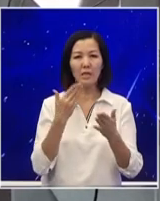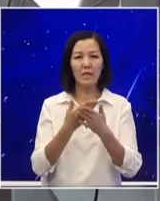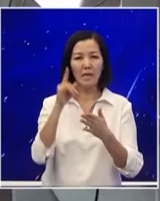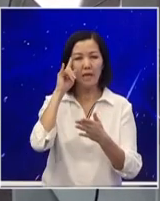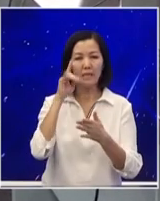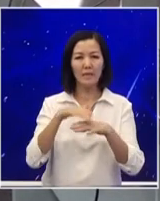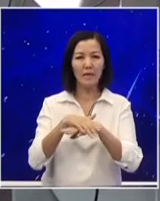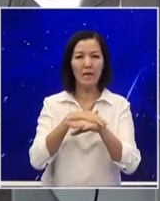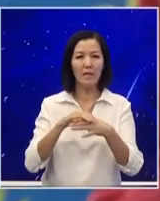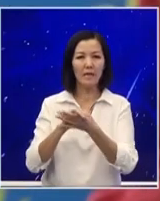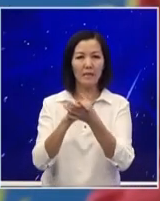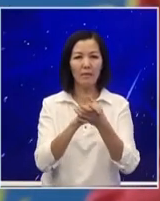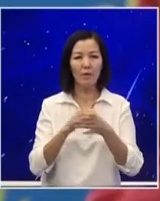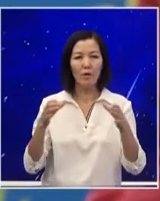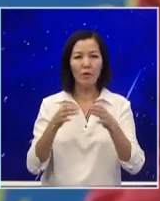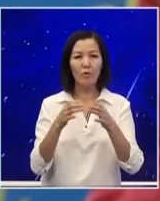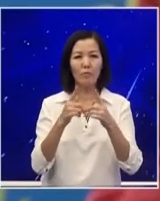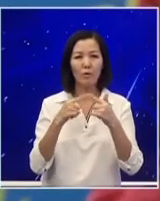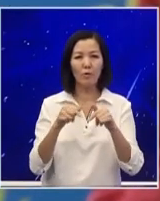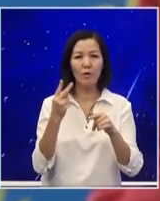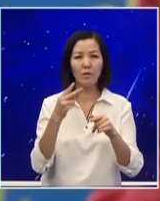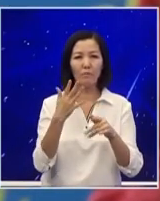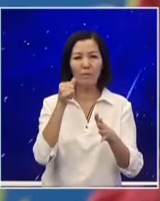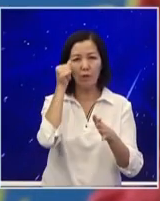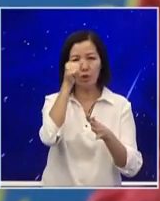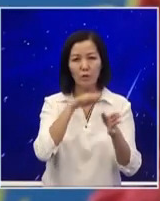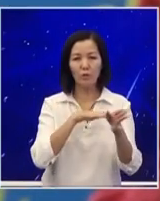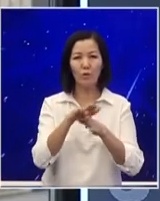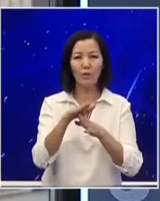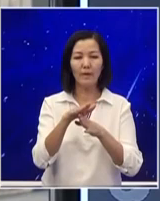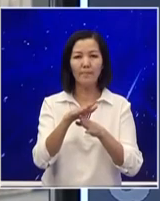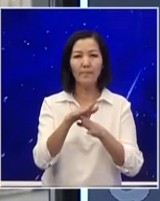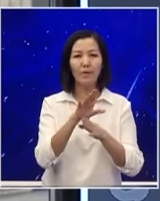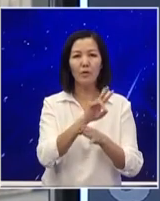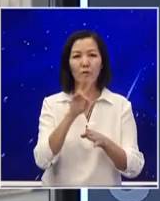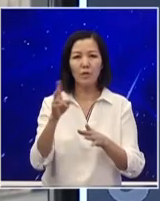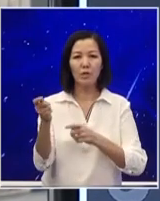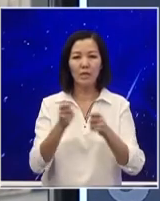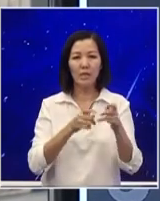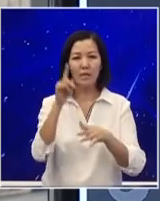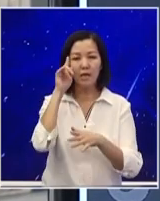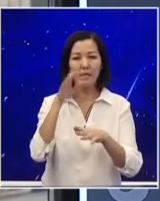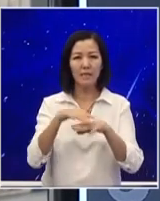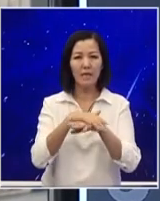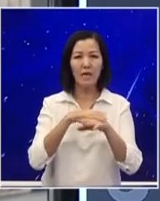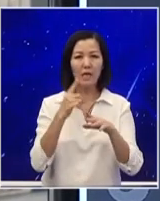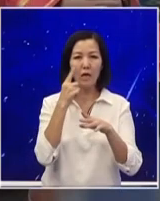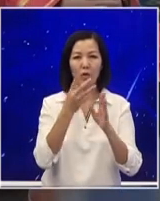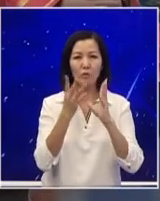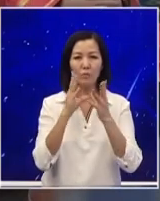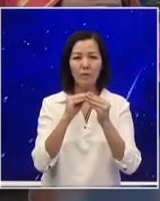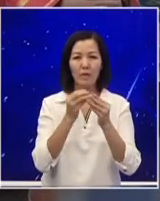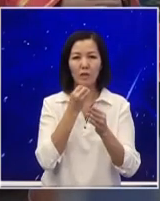халқы ассамблеясы ұйымның құрылғанына биыл 25 жыл толып отыр. Елбасы жетекшілігімен Қазақстан халқы бірлігі